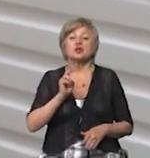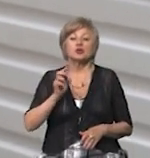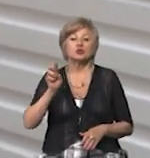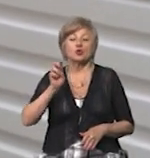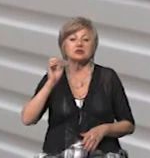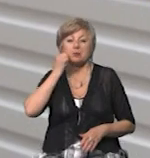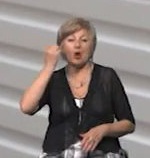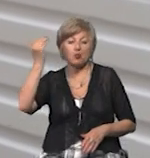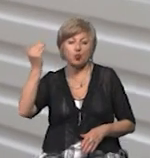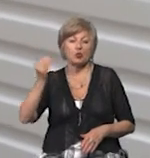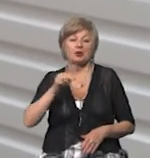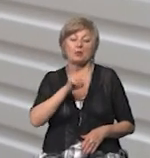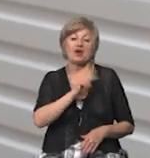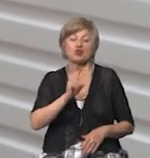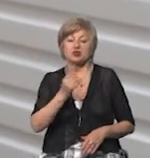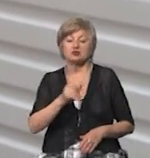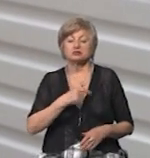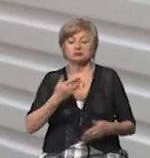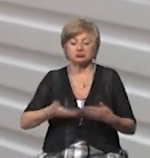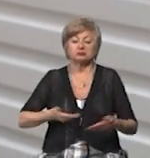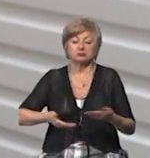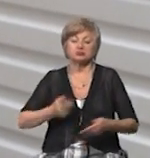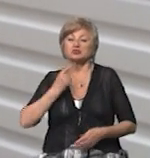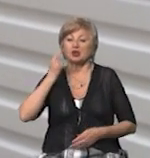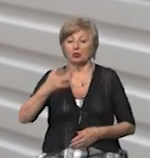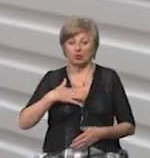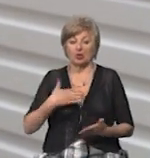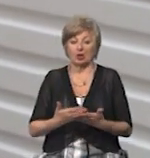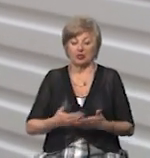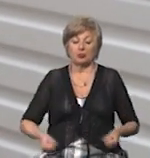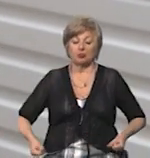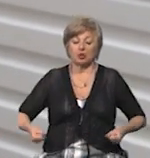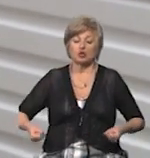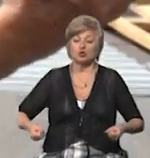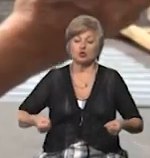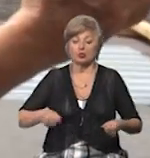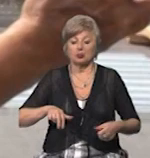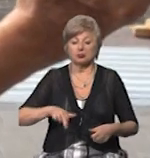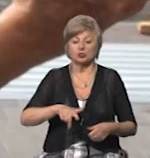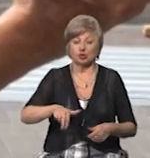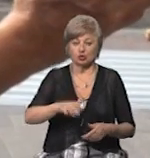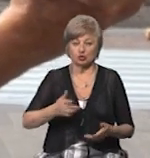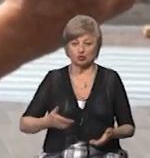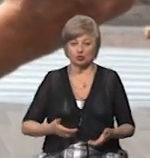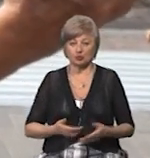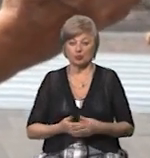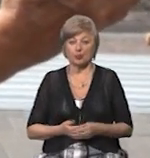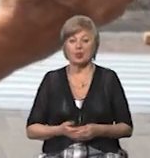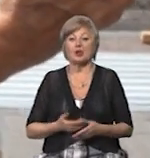або Павло Кічкаса, йти доведеться далеко. Ось я, наприклад, із сумкою ледве йду. Хоча б написали